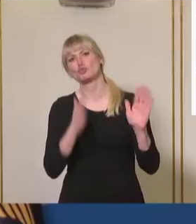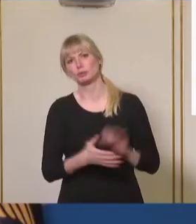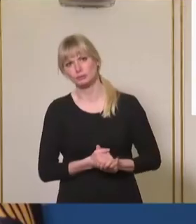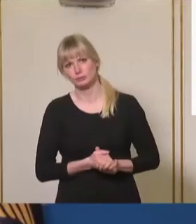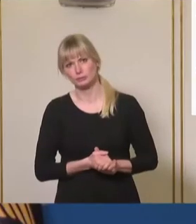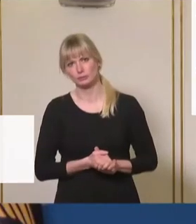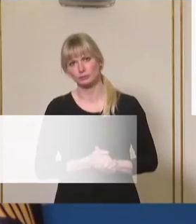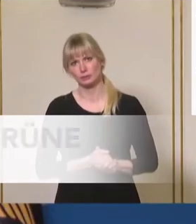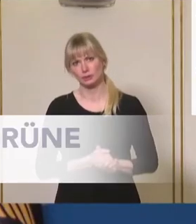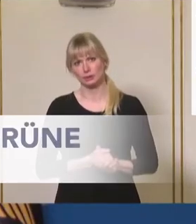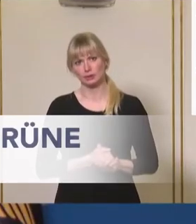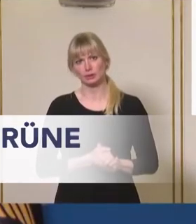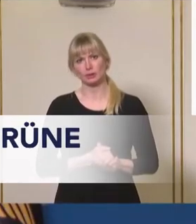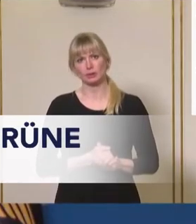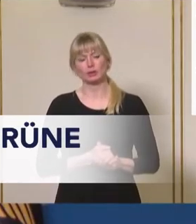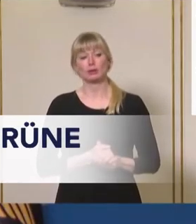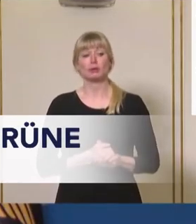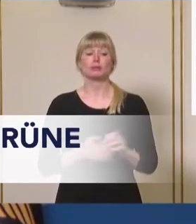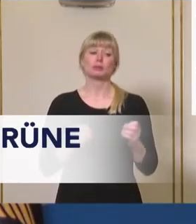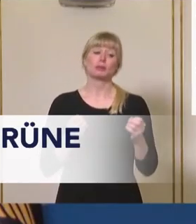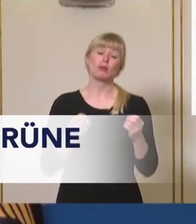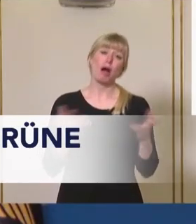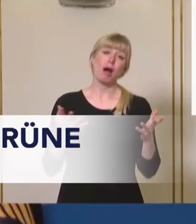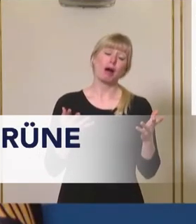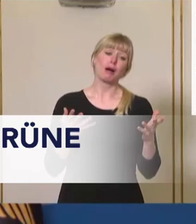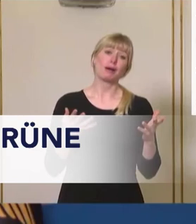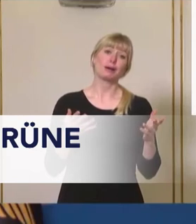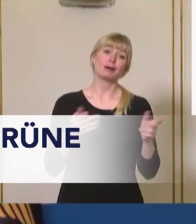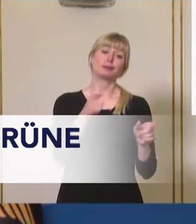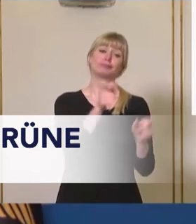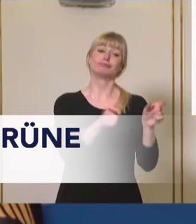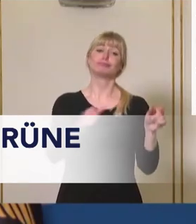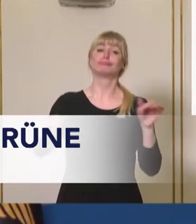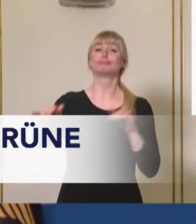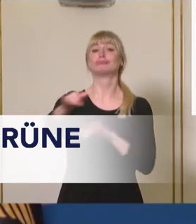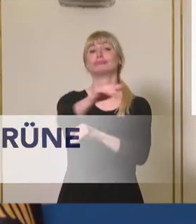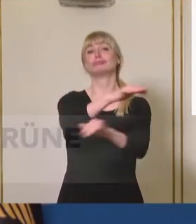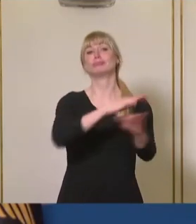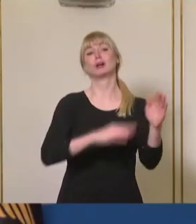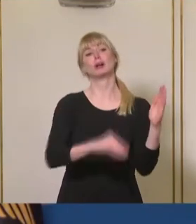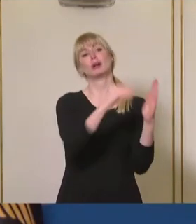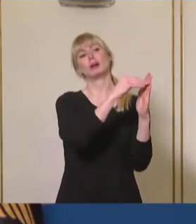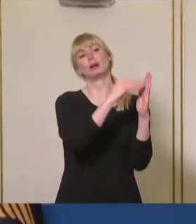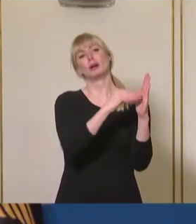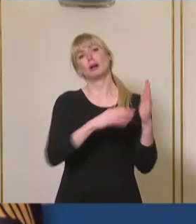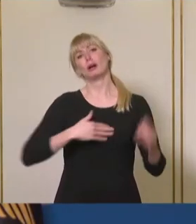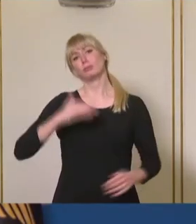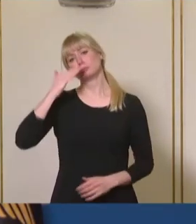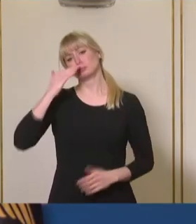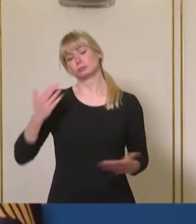Warnung. Ich nehme in der Bevölkerung sehr deutlich wahr, dass die Beschränkungen inzwischen allen auf die Nerven